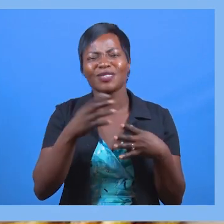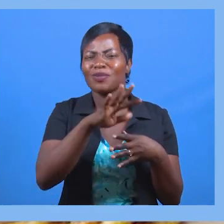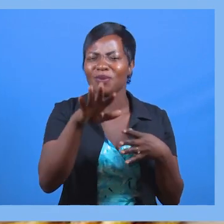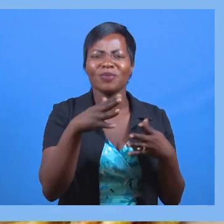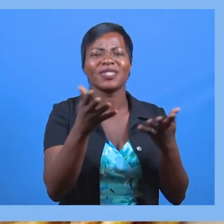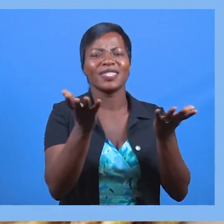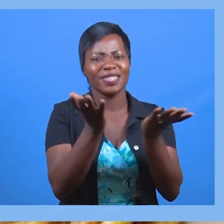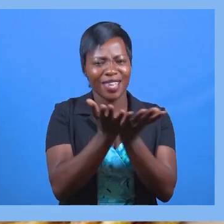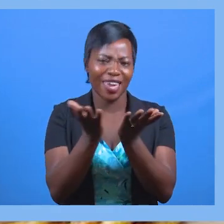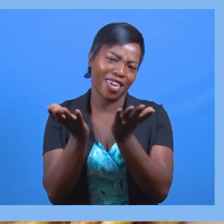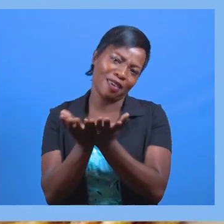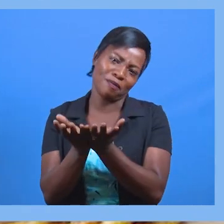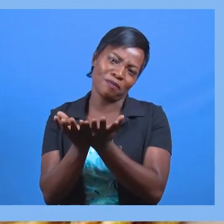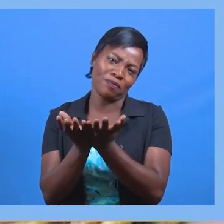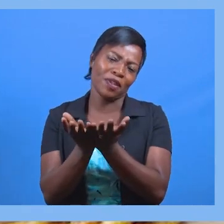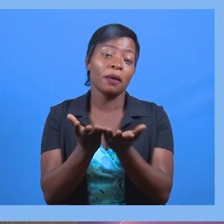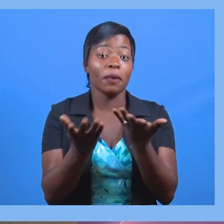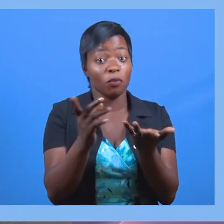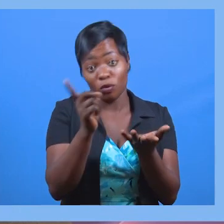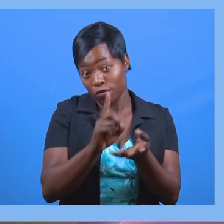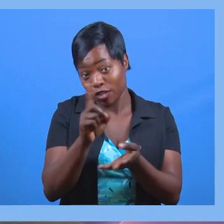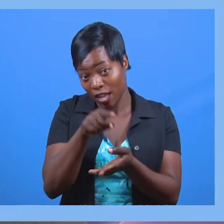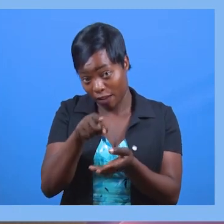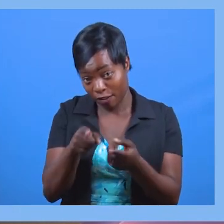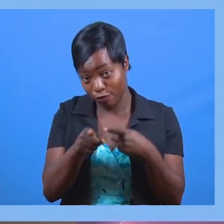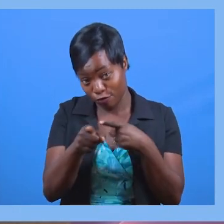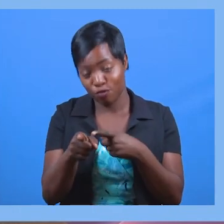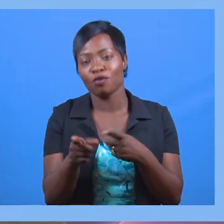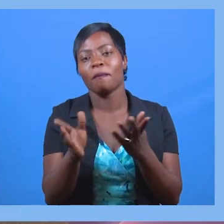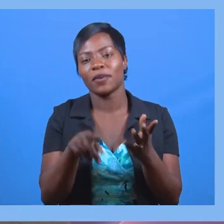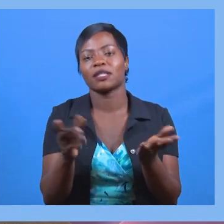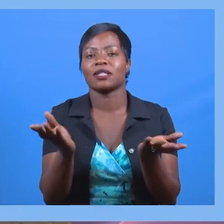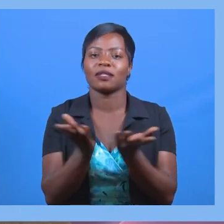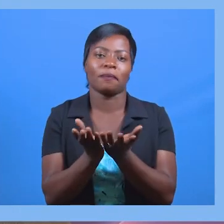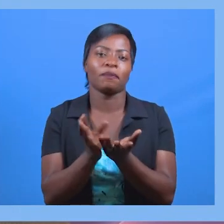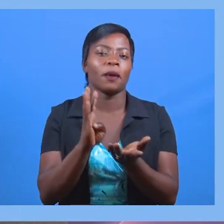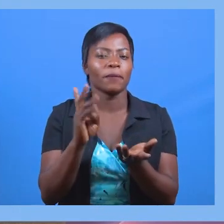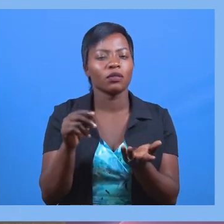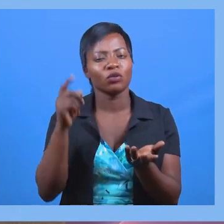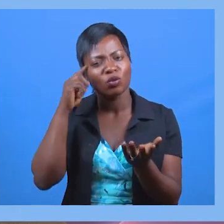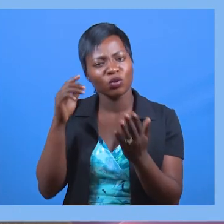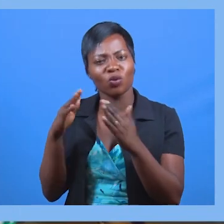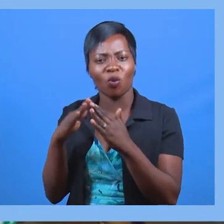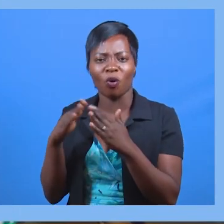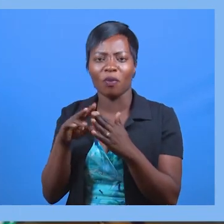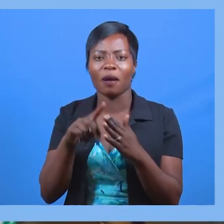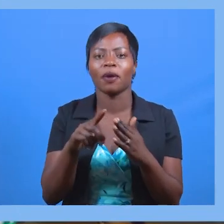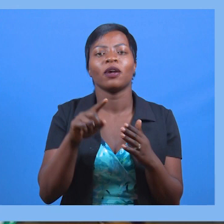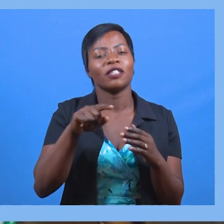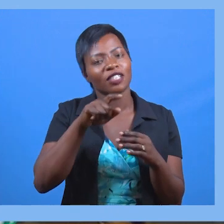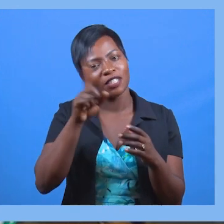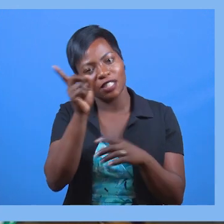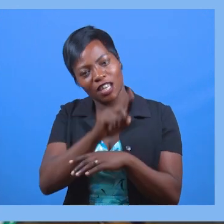tiri kuti ngazvingoitika, kana ariwo maitiro edu ngatiitei sezvo. Asiwo kana pamba pedu tiri kuziva kuti tine mazuva atinodyawo